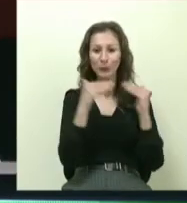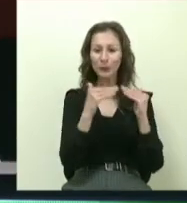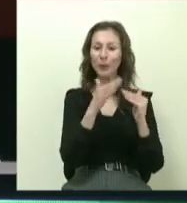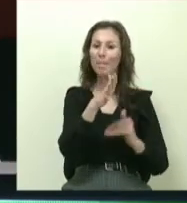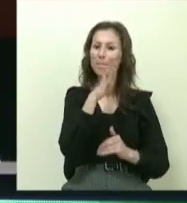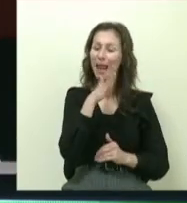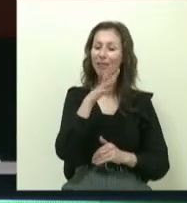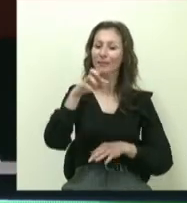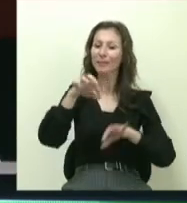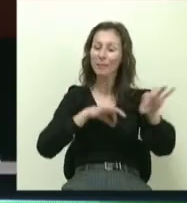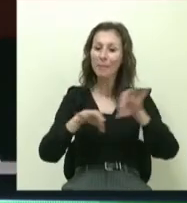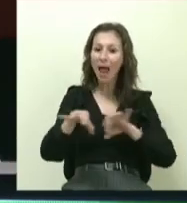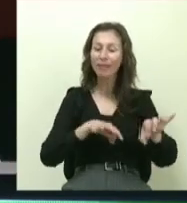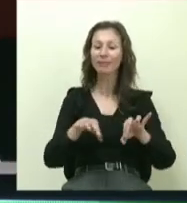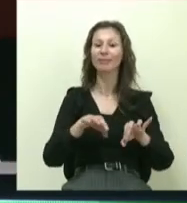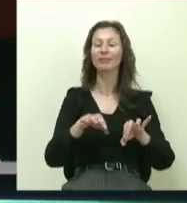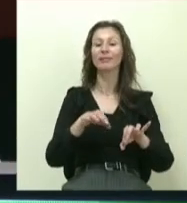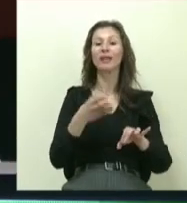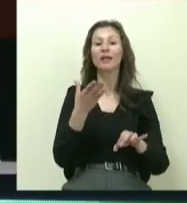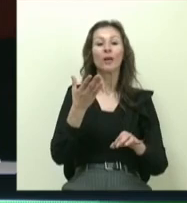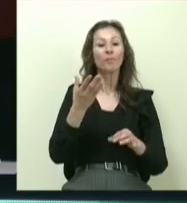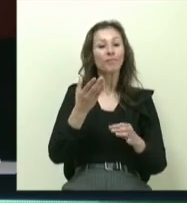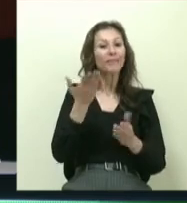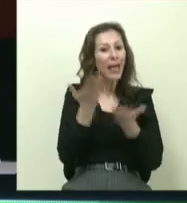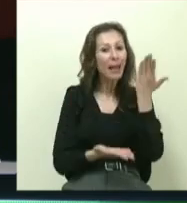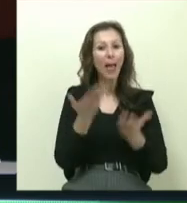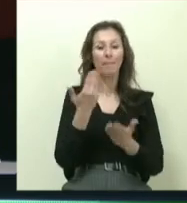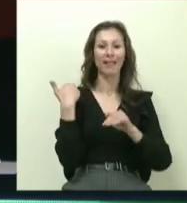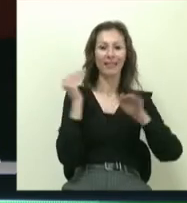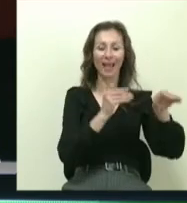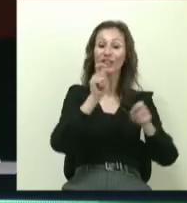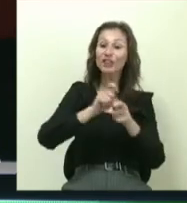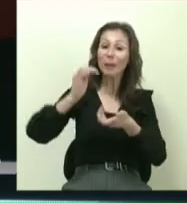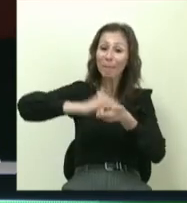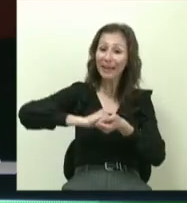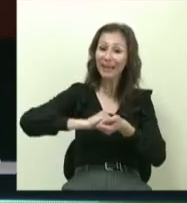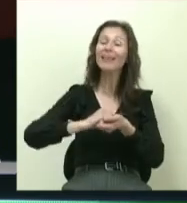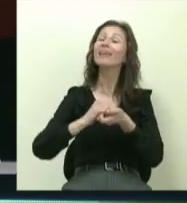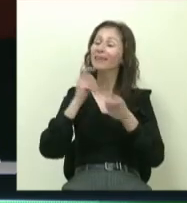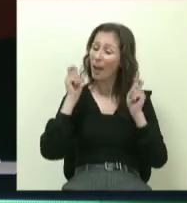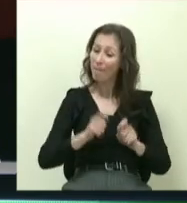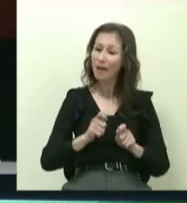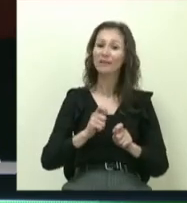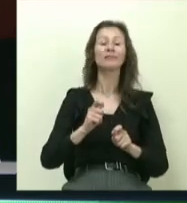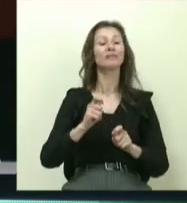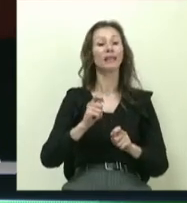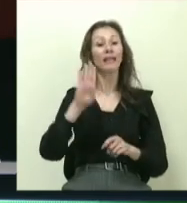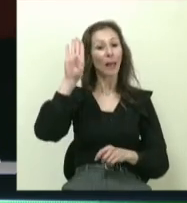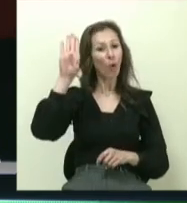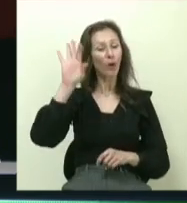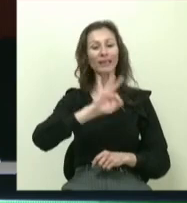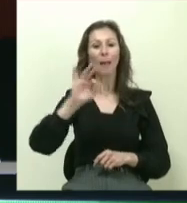plana ölçme ve değerlendirmeye dayanan işbirliği yapmaktan çekinmeyen demokratik